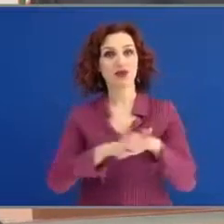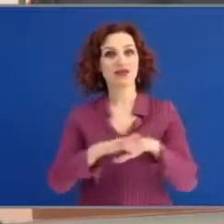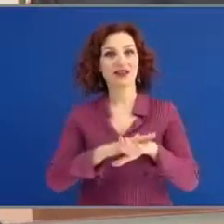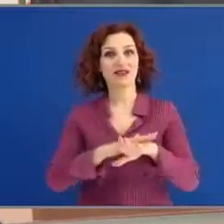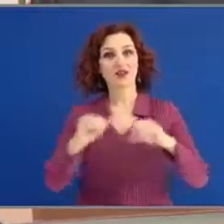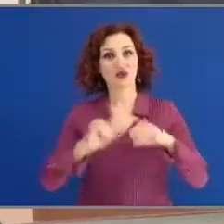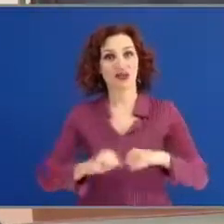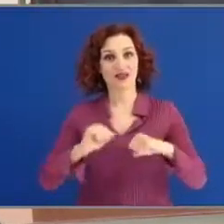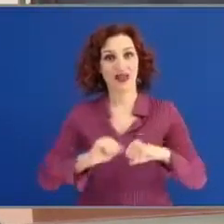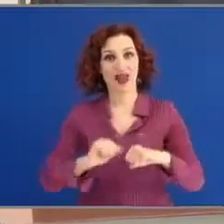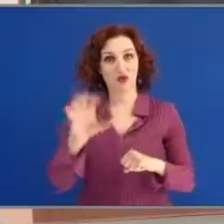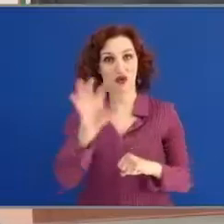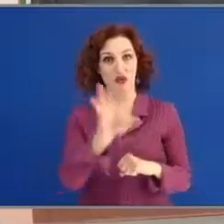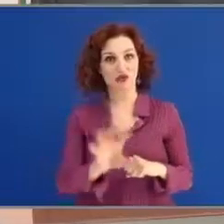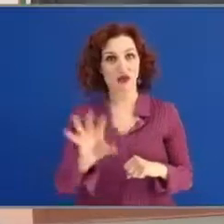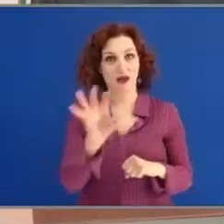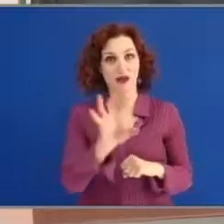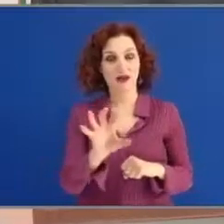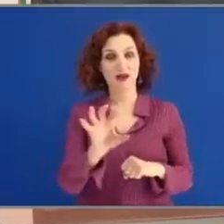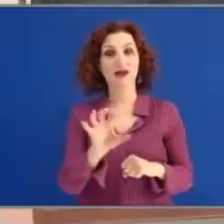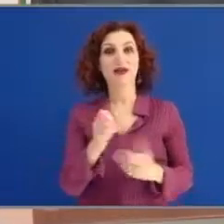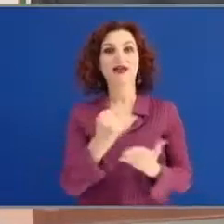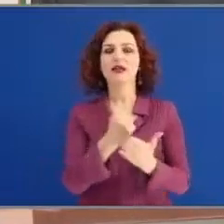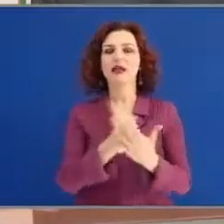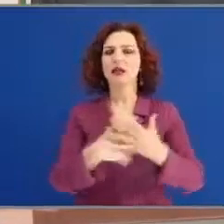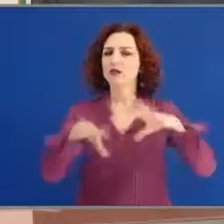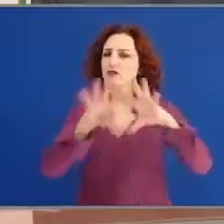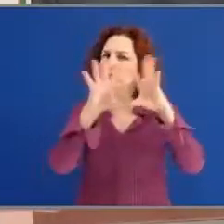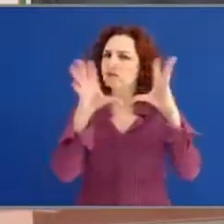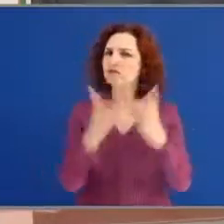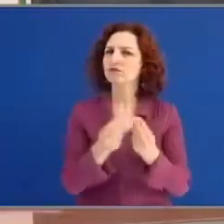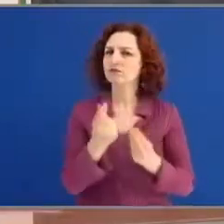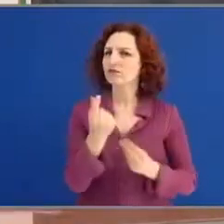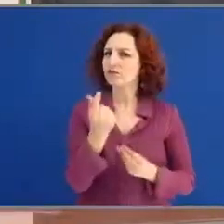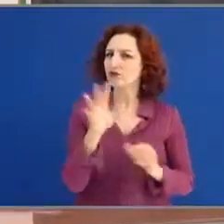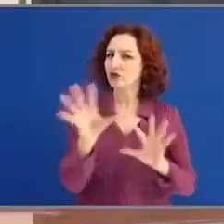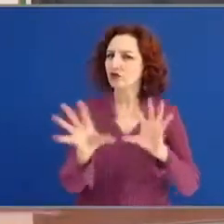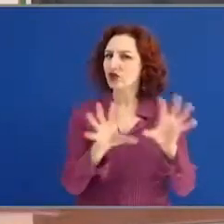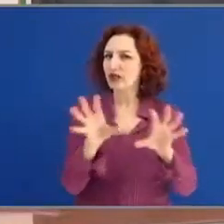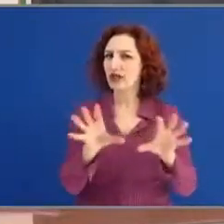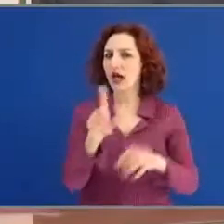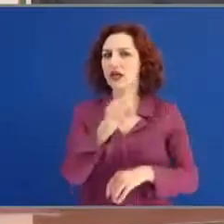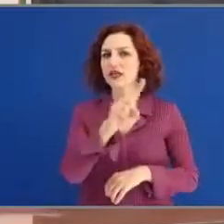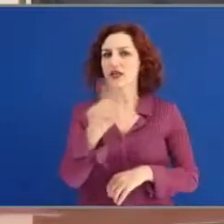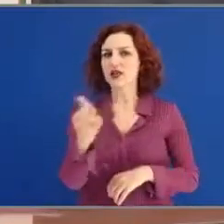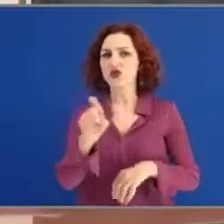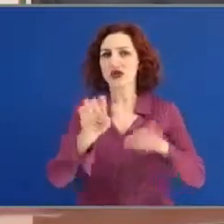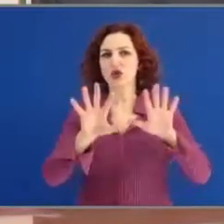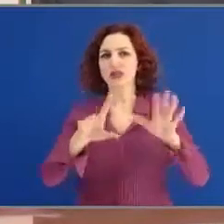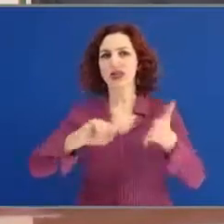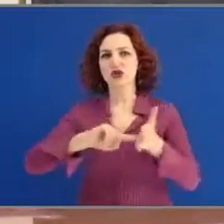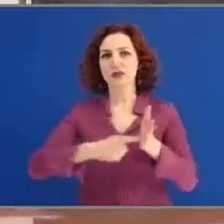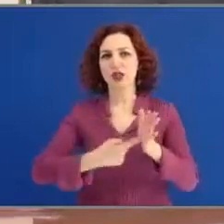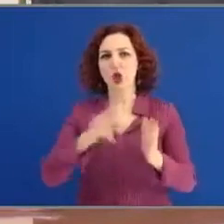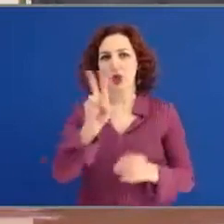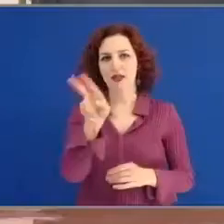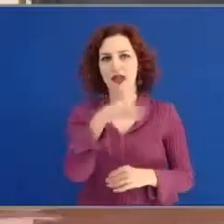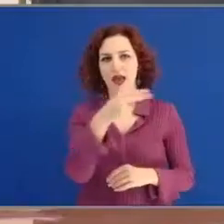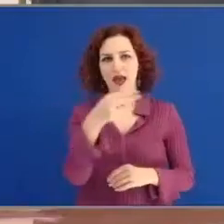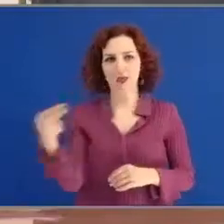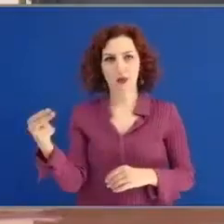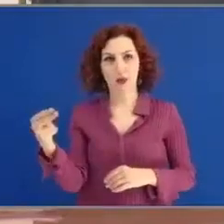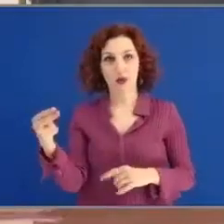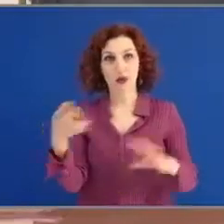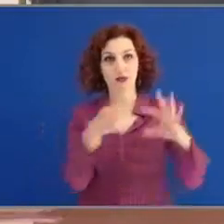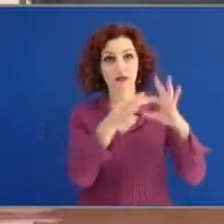un decreto che ha un importo complessivo di circa 110 milioni di euro e